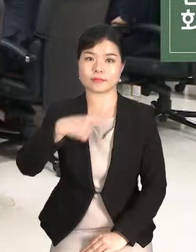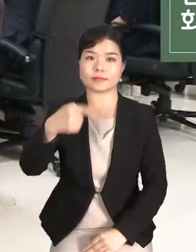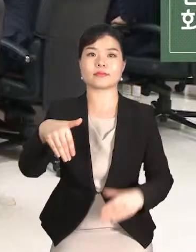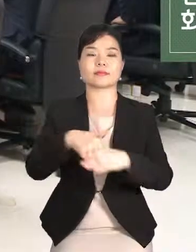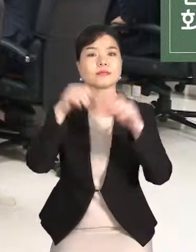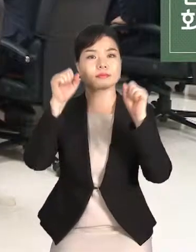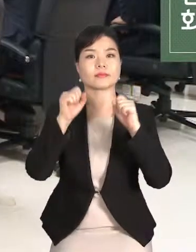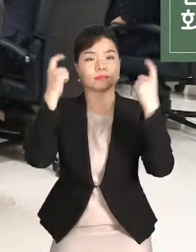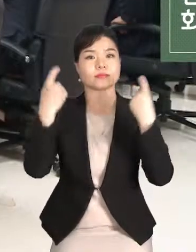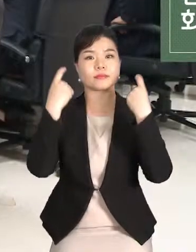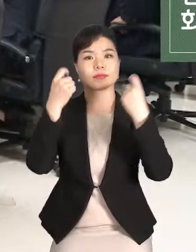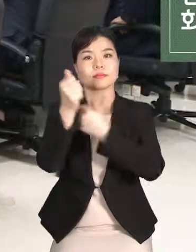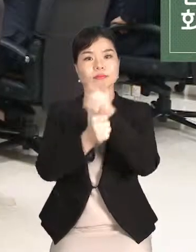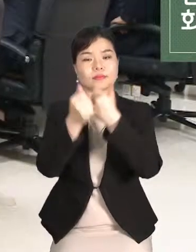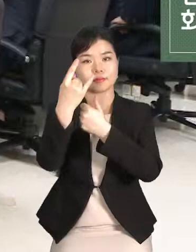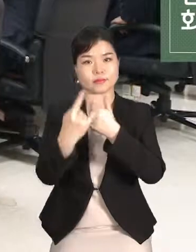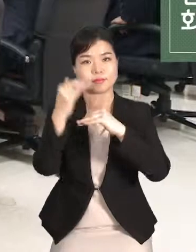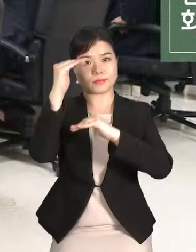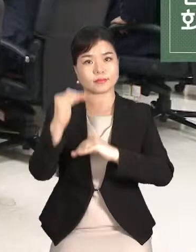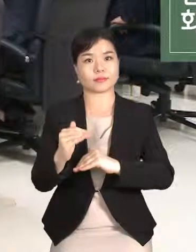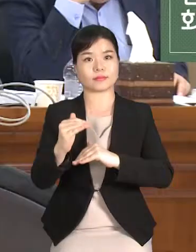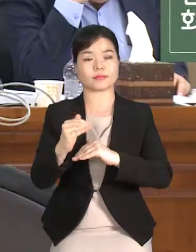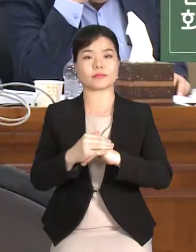다음으로 문화체육관광위원회 소식입니다.